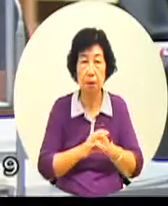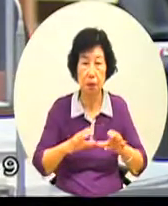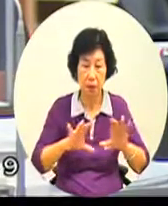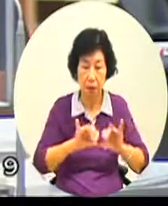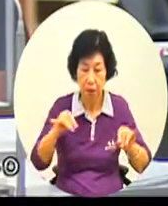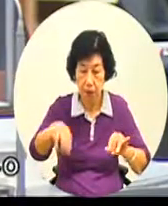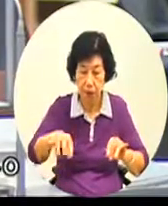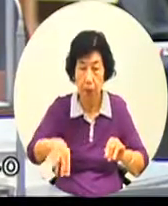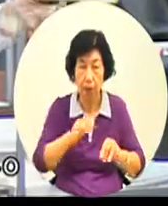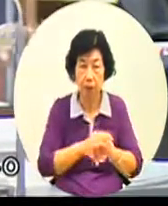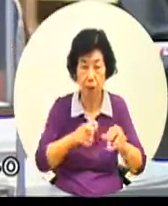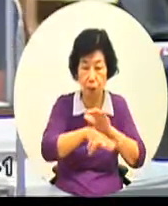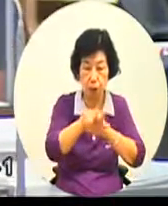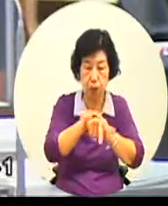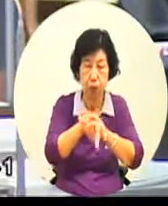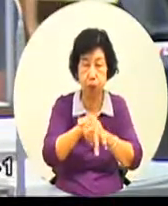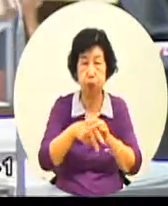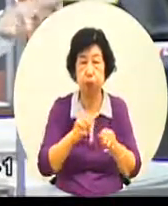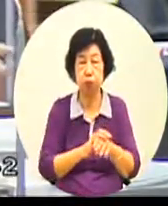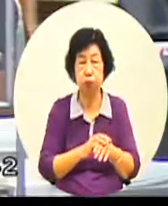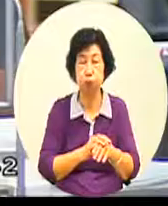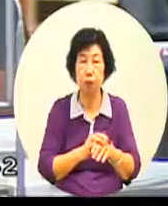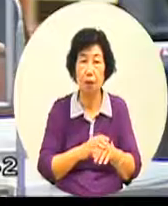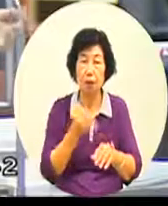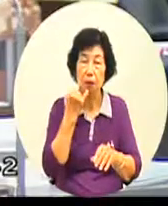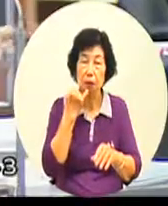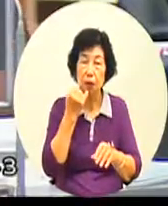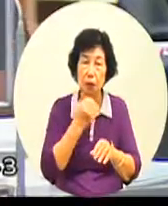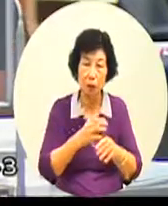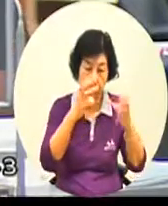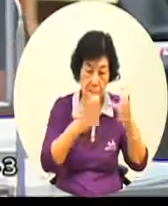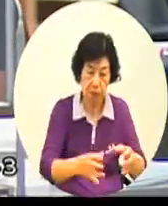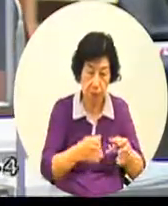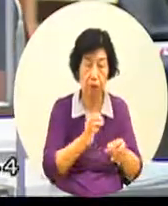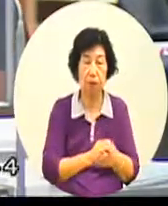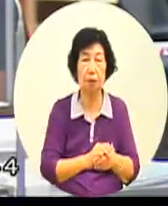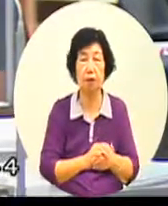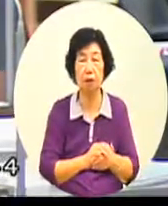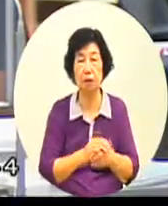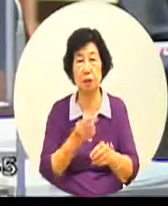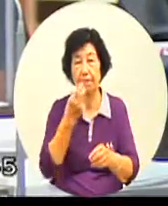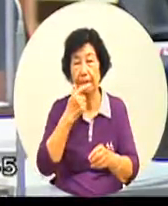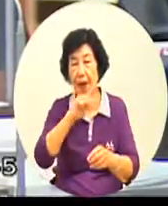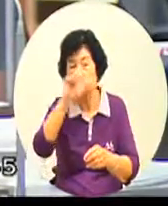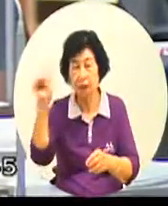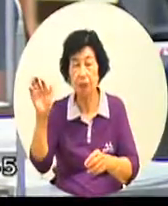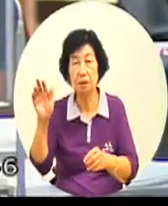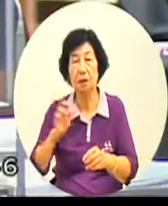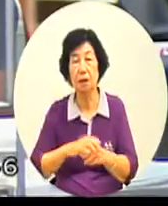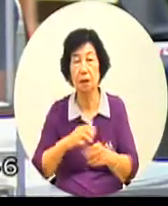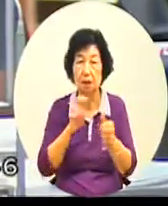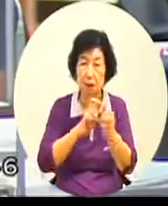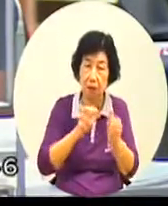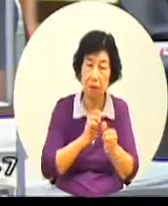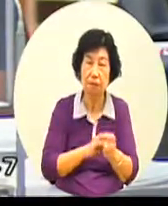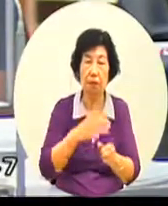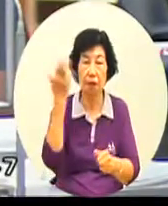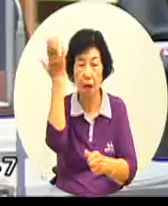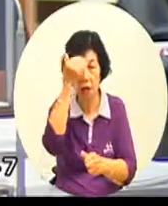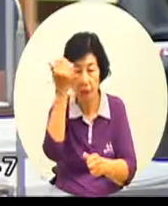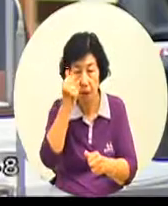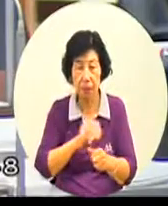反而是我们成立这日间照护跟我们老人日托一个更好的一个据点、所以本席才会提